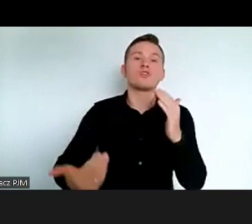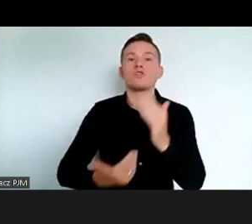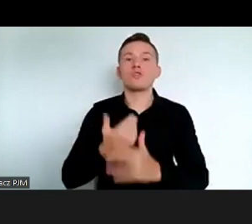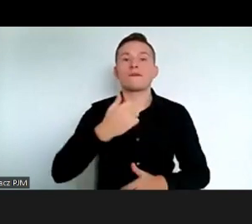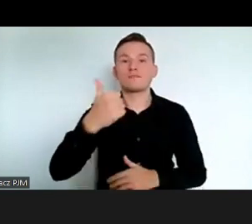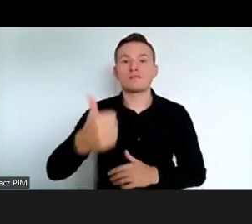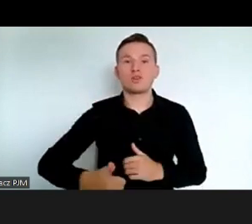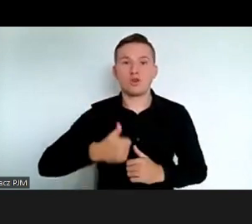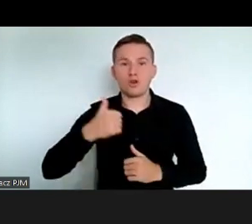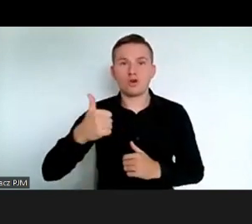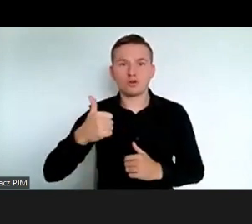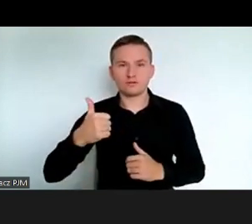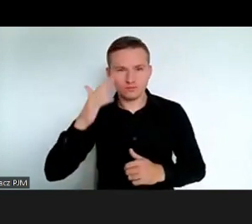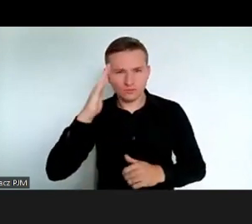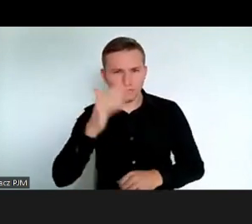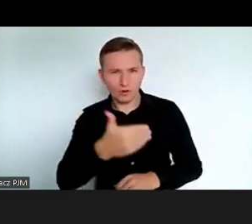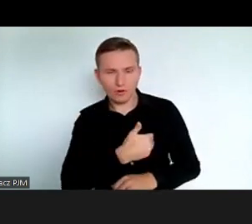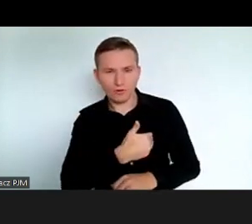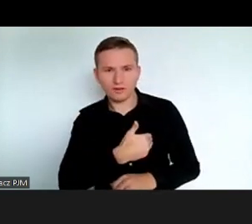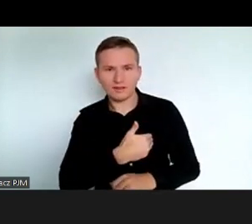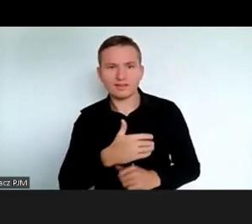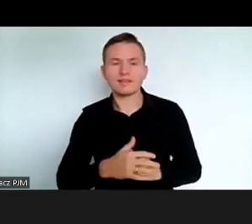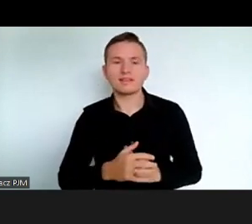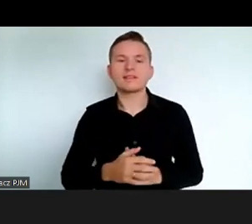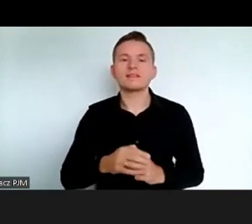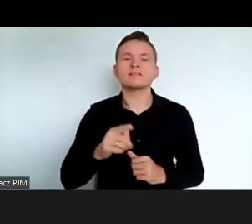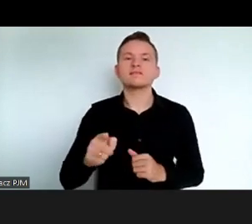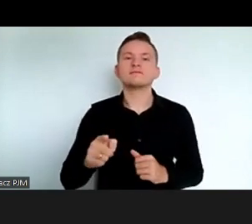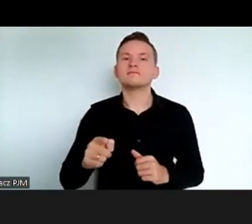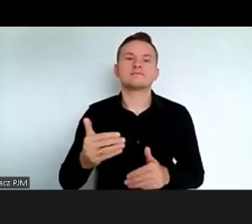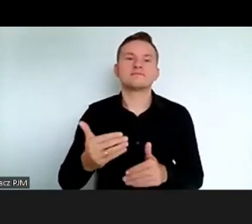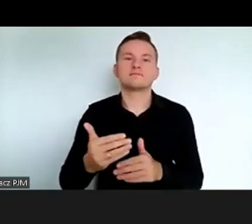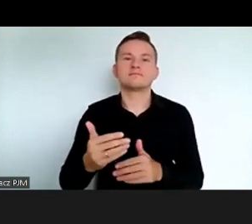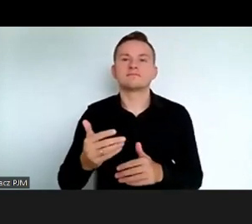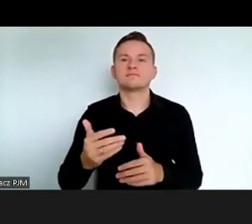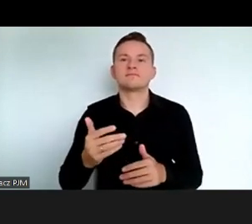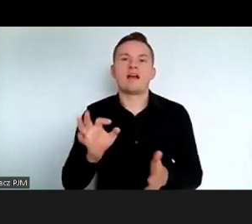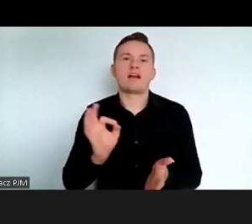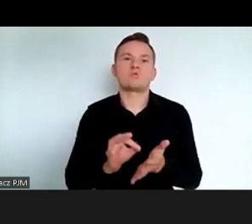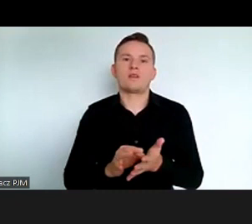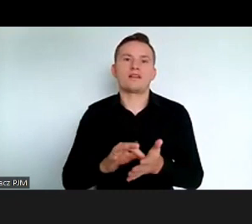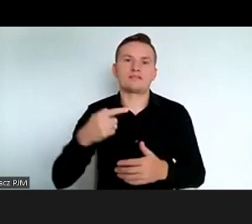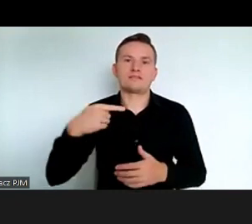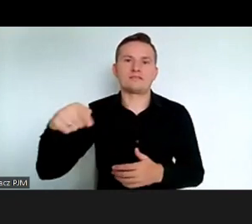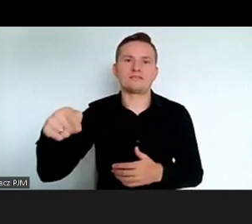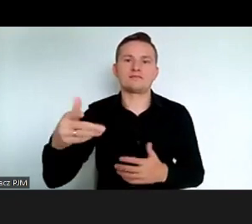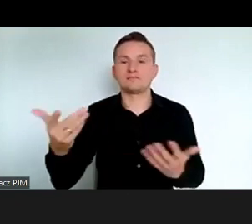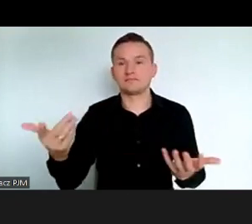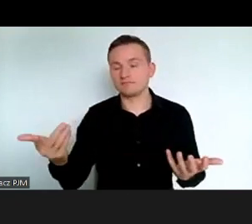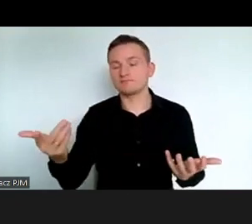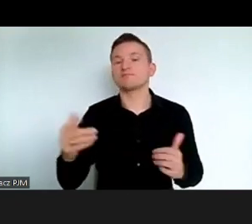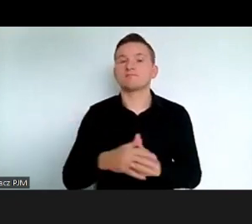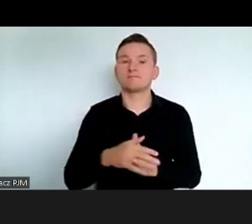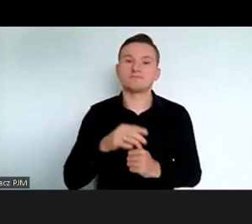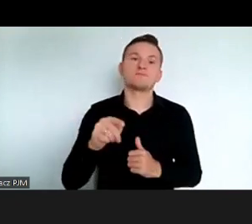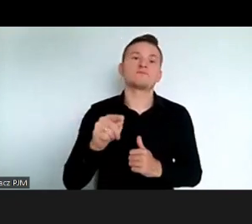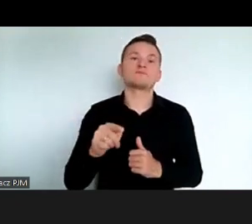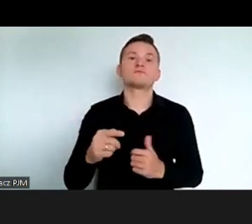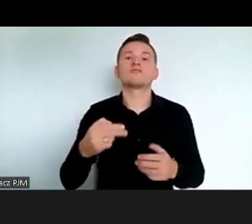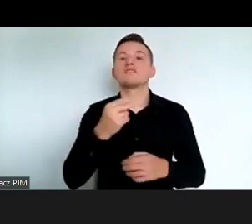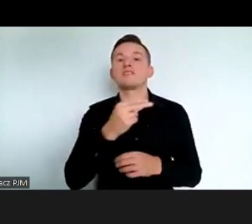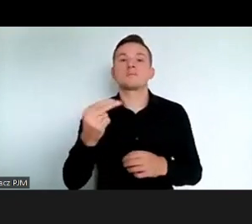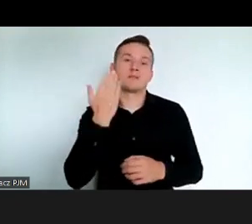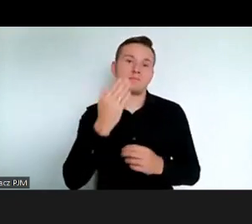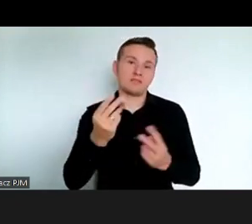szkolnego. Myślę, że ten temat, który podjęliśmy, jest niezwykle ważny i na pewno też jeszcze